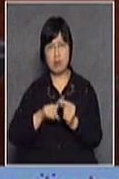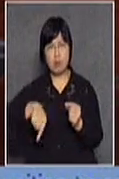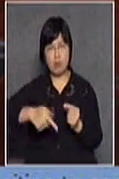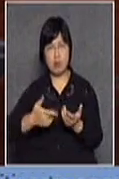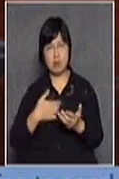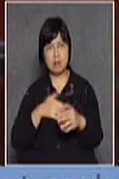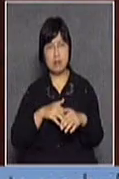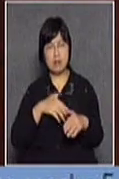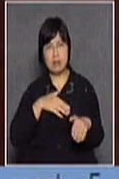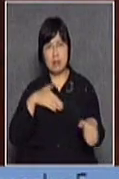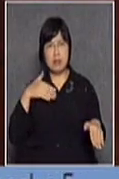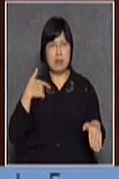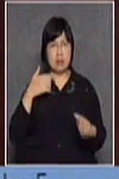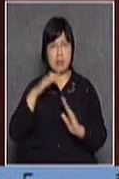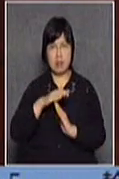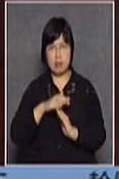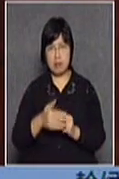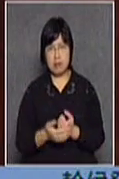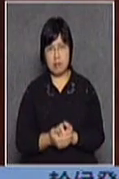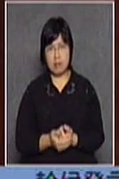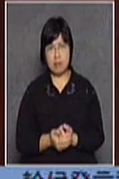瘓呢？ 保安局局長，